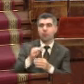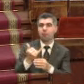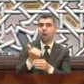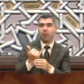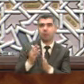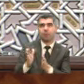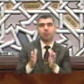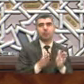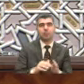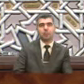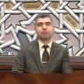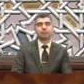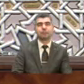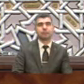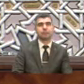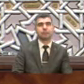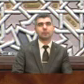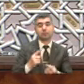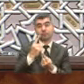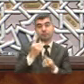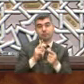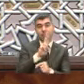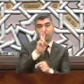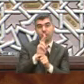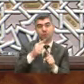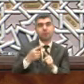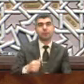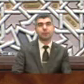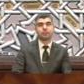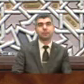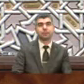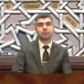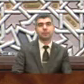نائب، هل من تعقيب اضافي؟